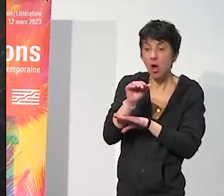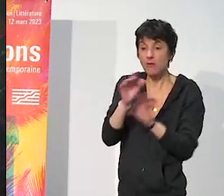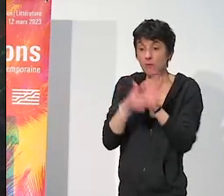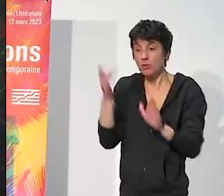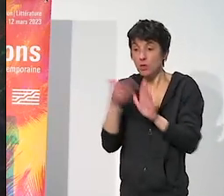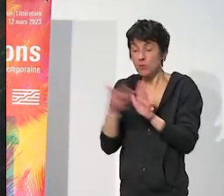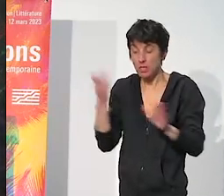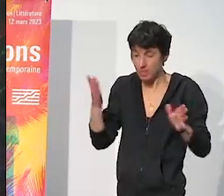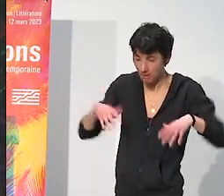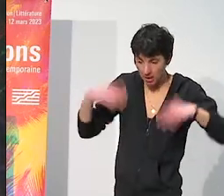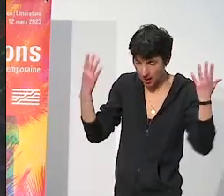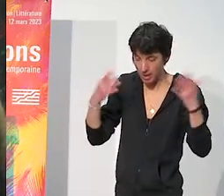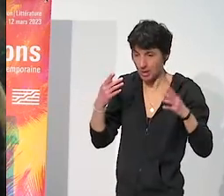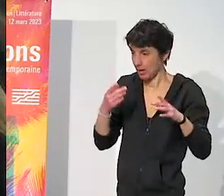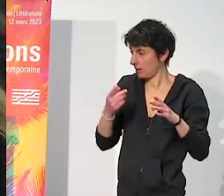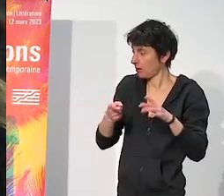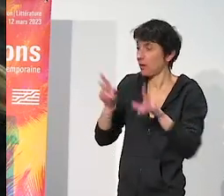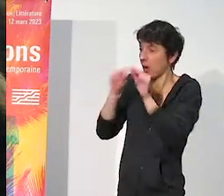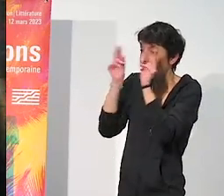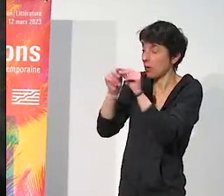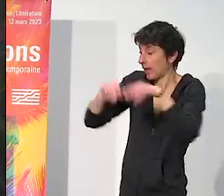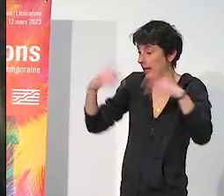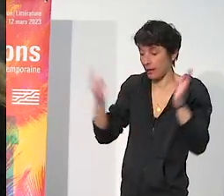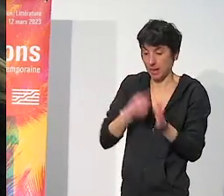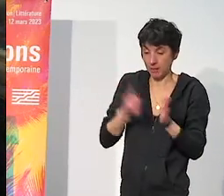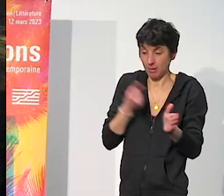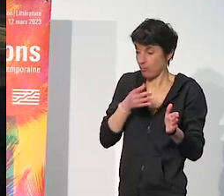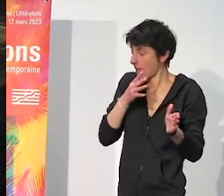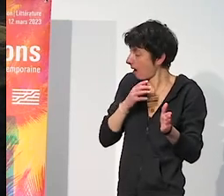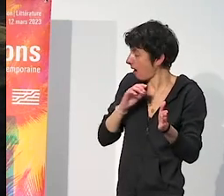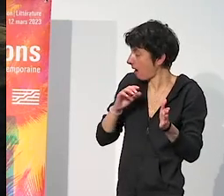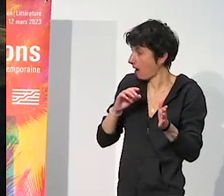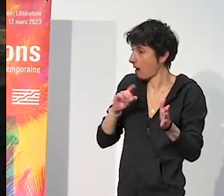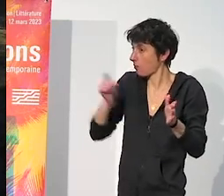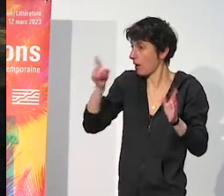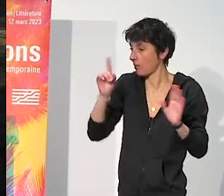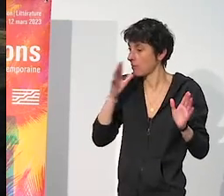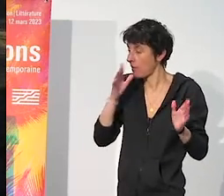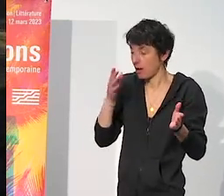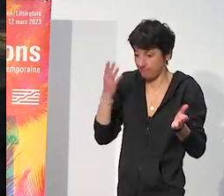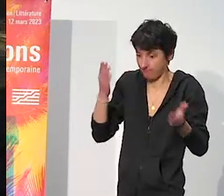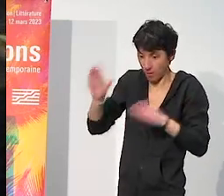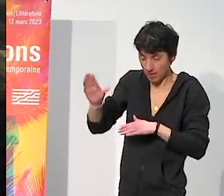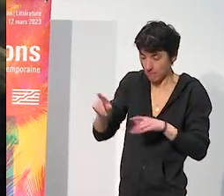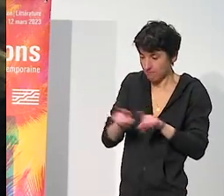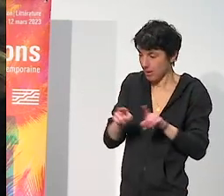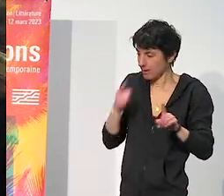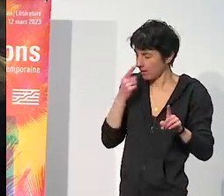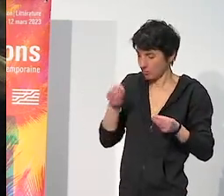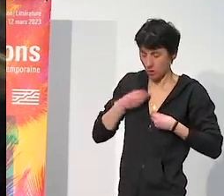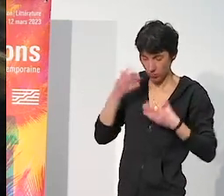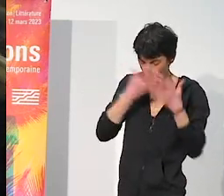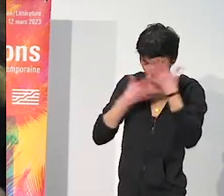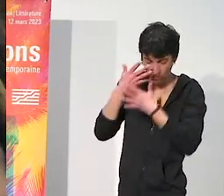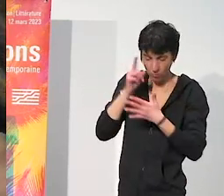pogroms de tourner en boucle. C'est impossible, en fait. Mais ce qui est troublant, c'est la façon